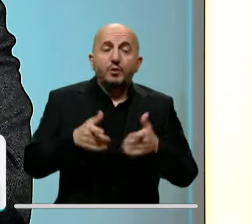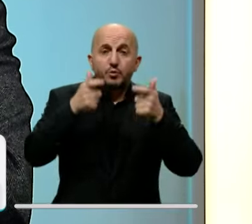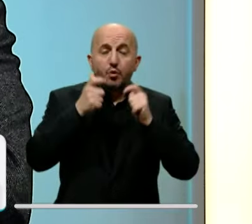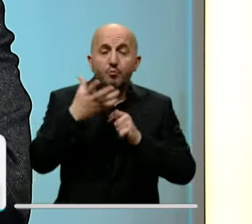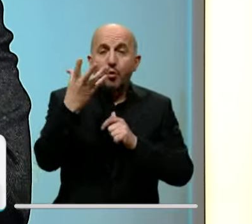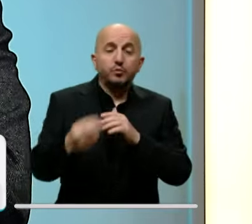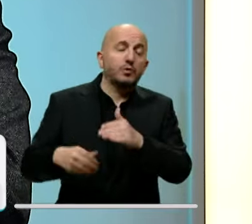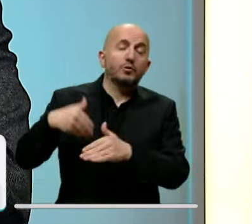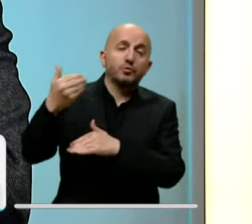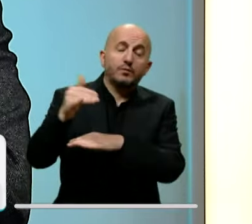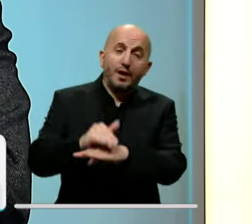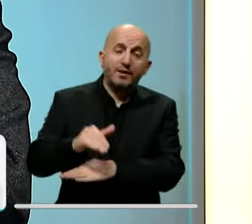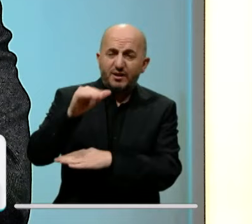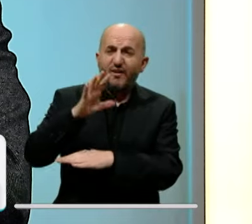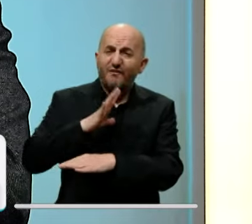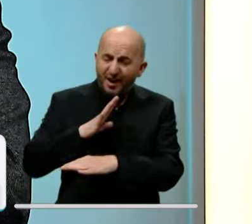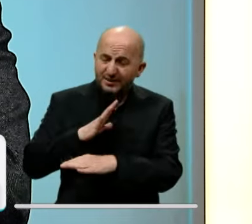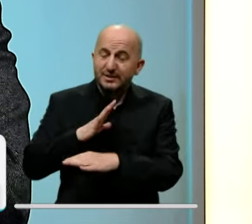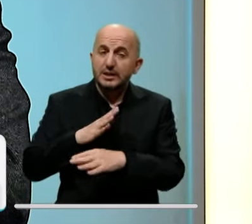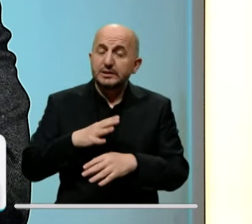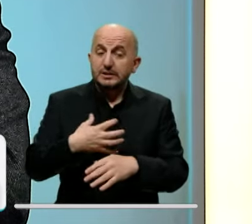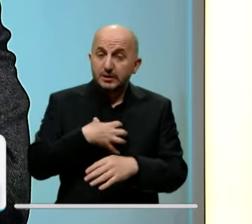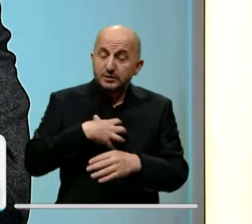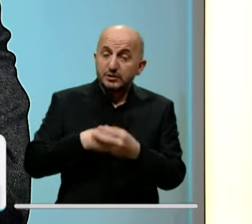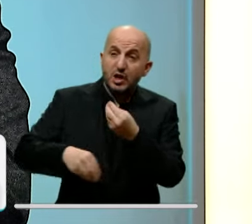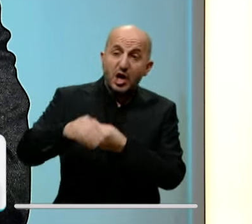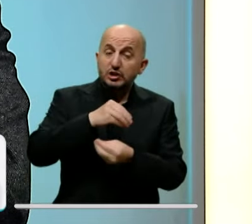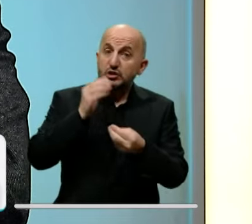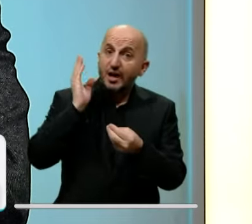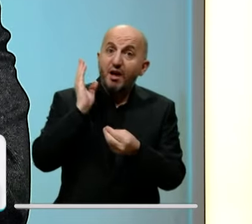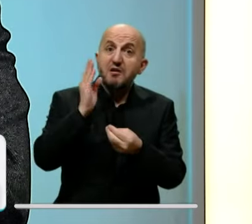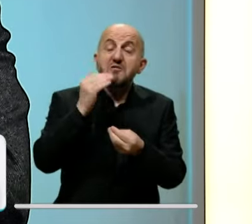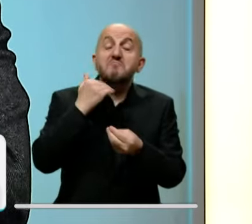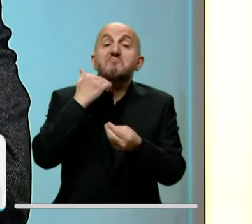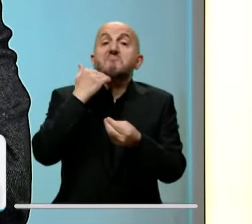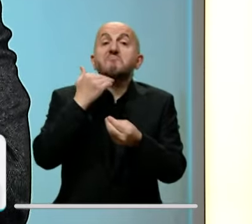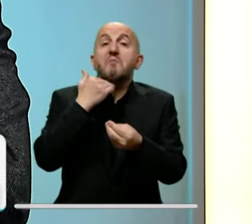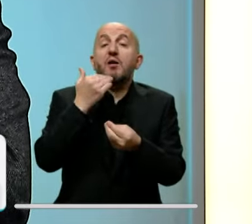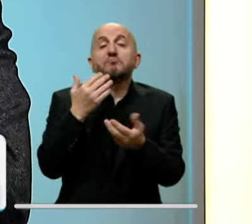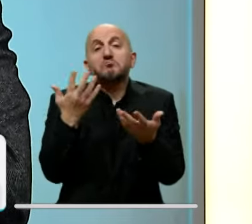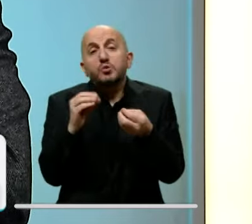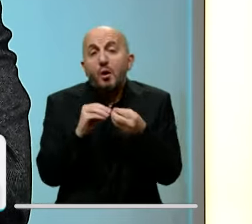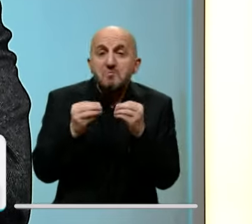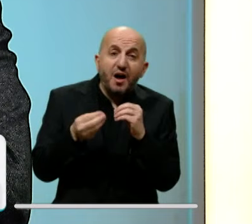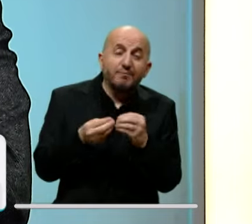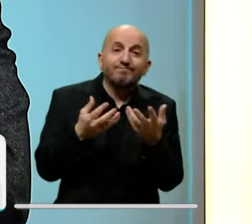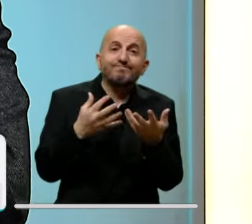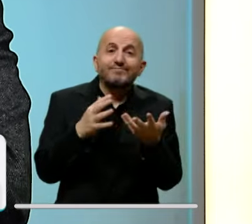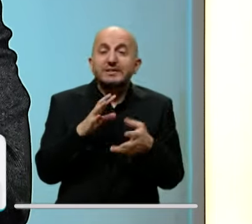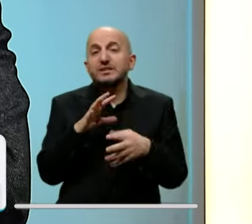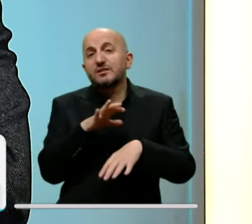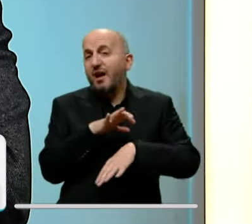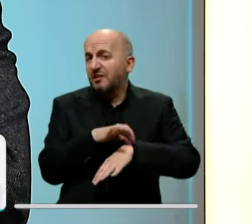sonra hayattayken bizzat kendisi haca gidemeyecek derecede bir Eee sıkıntı